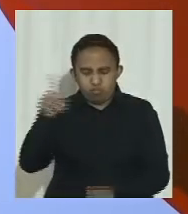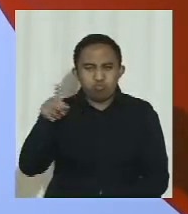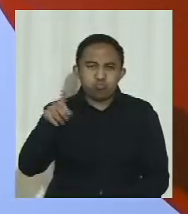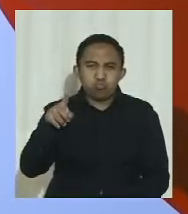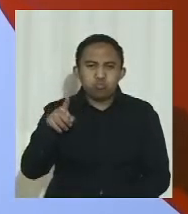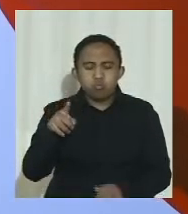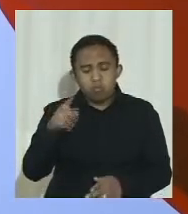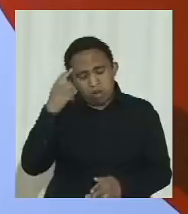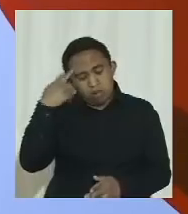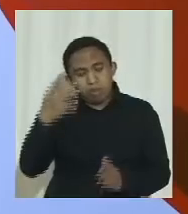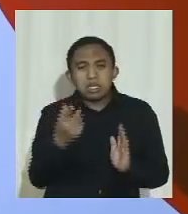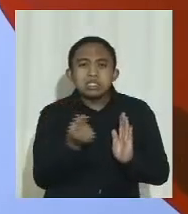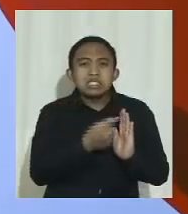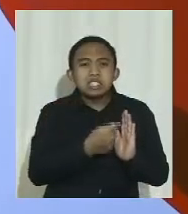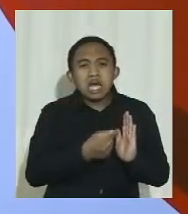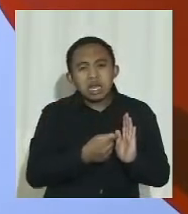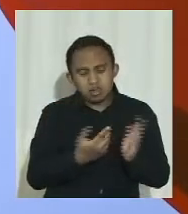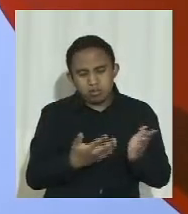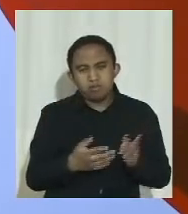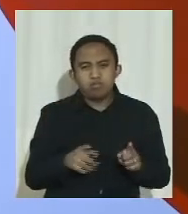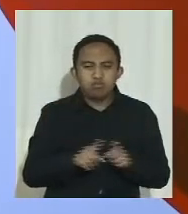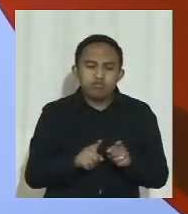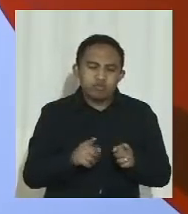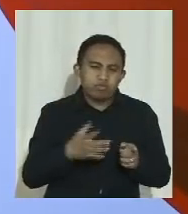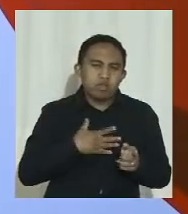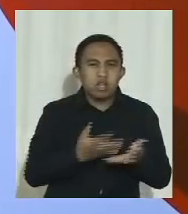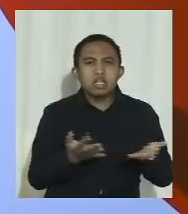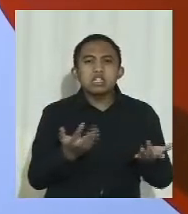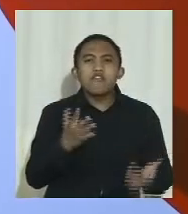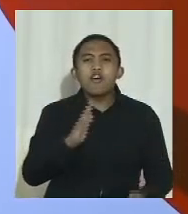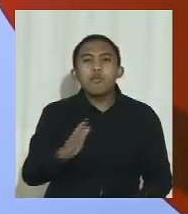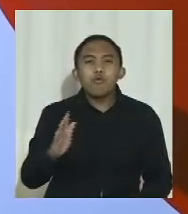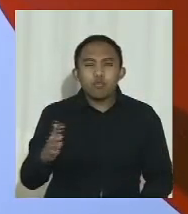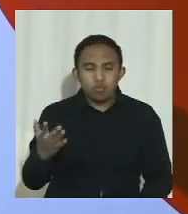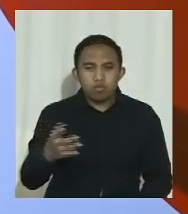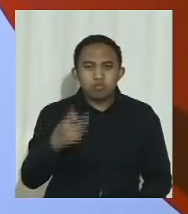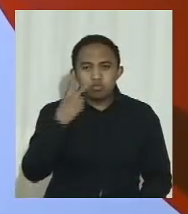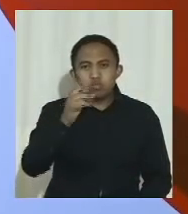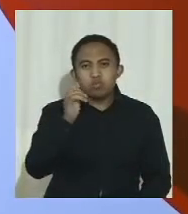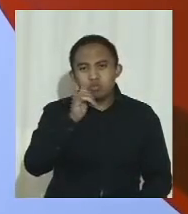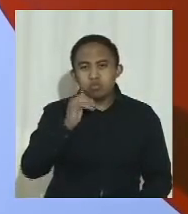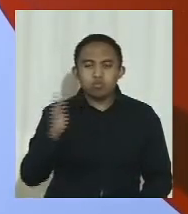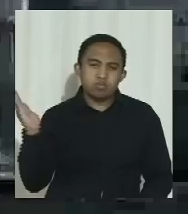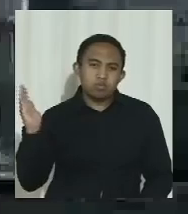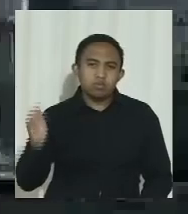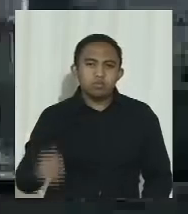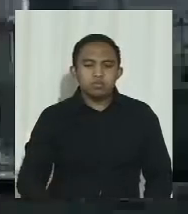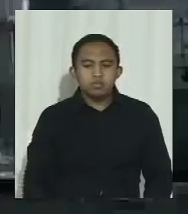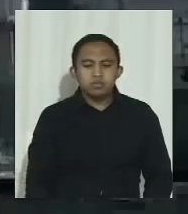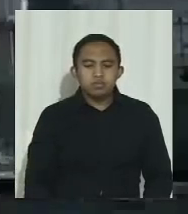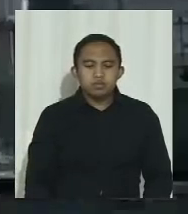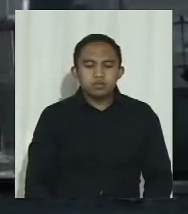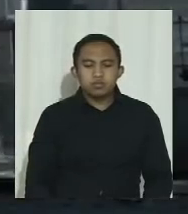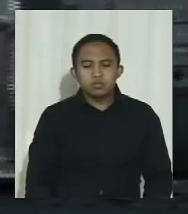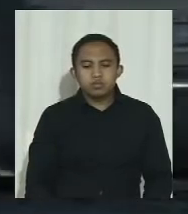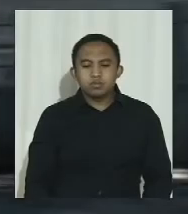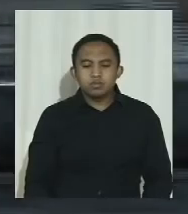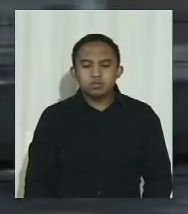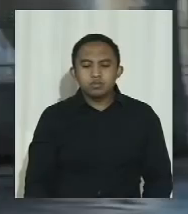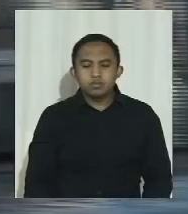mba hampisy zava-baovao hatrany ao amin'n'ity mozea ity. Manofinaritra TVM Toamasina.